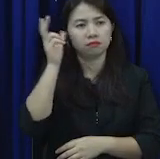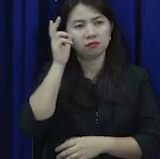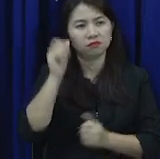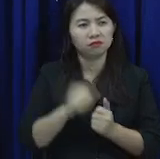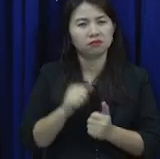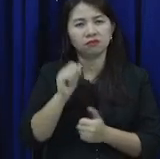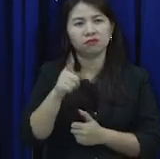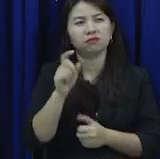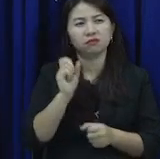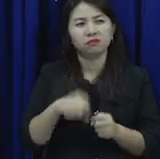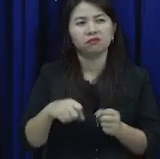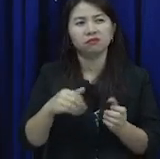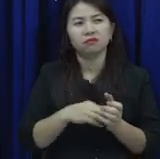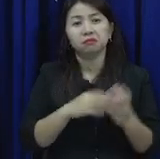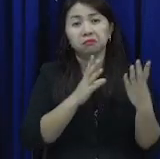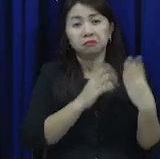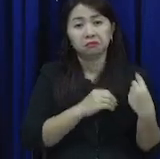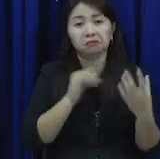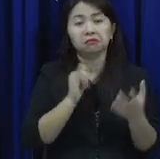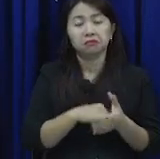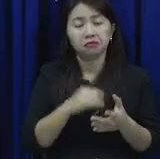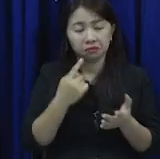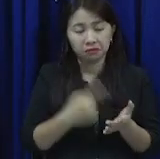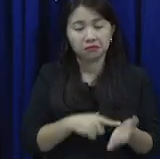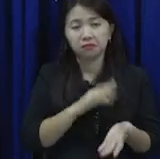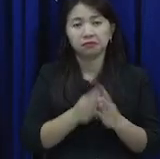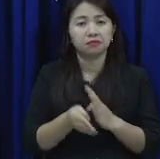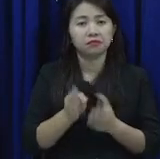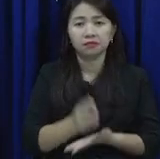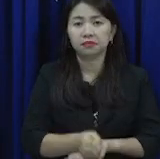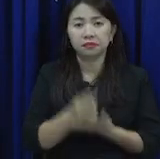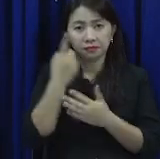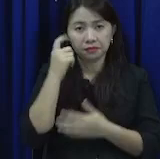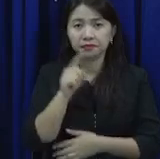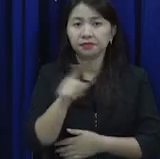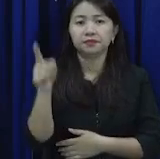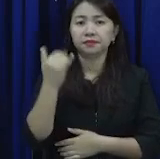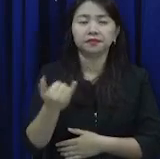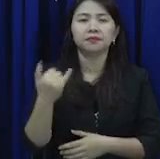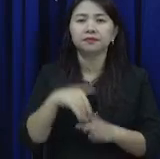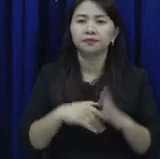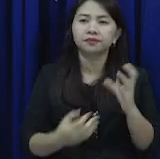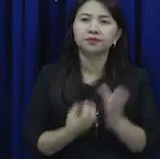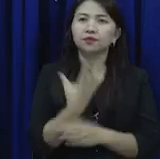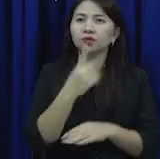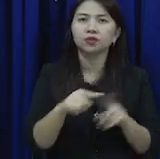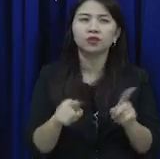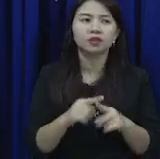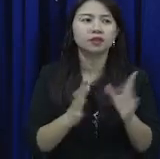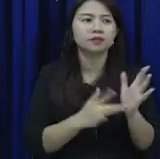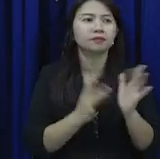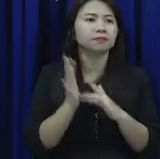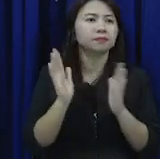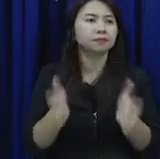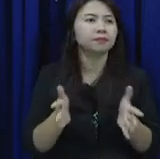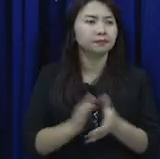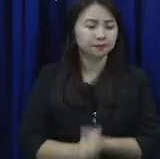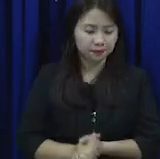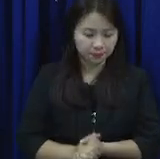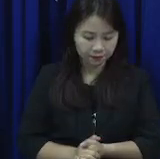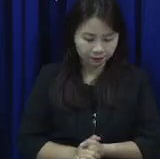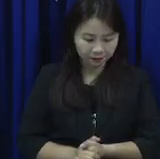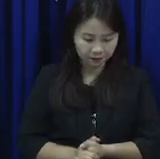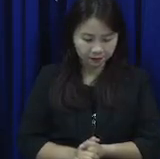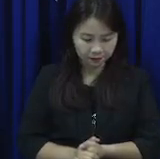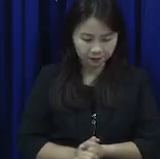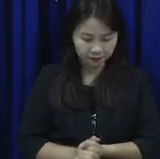Okay so I hope na nakatulong ito para sa inyong ah ah paglago Bilang isang kabataan sir an Alam niyo